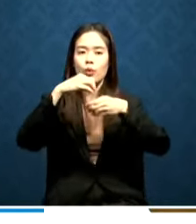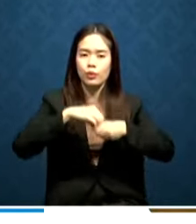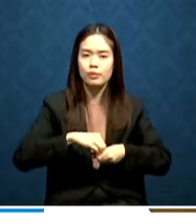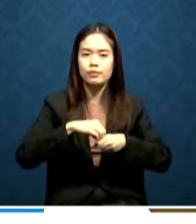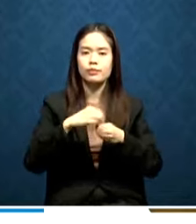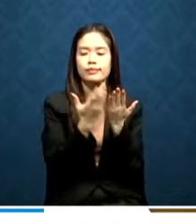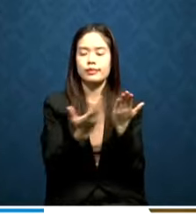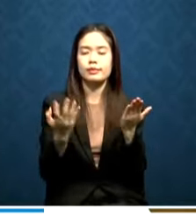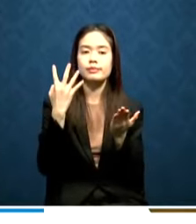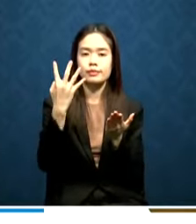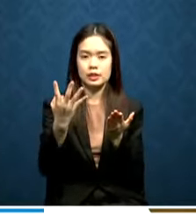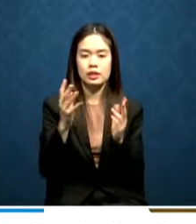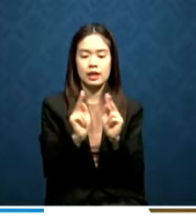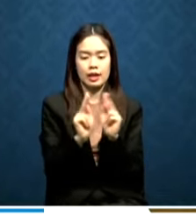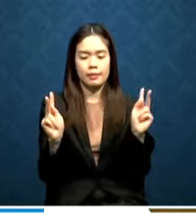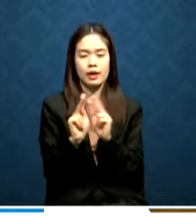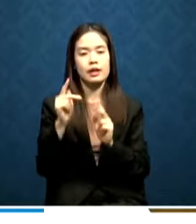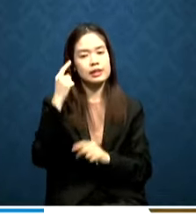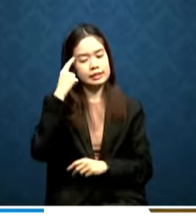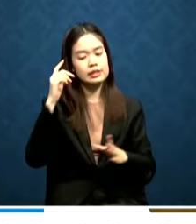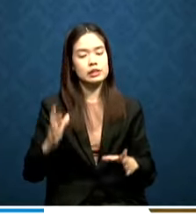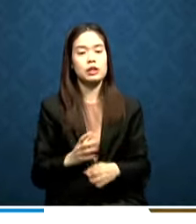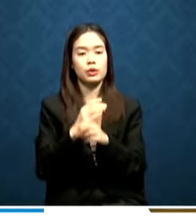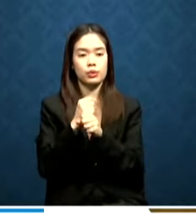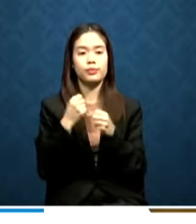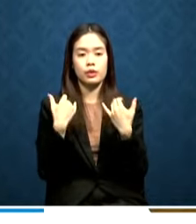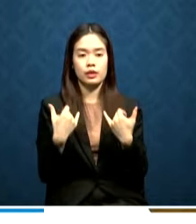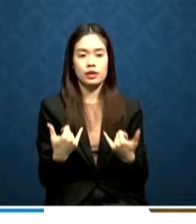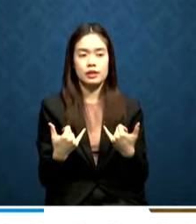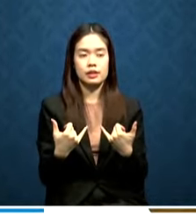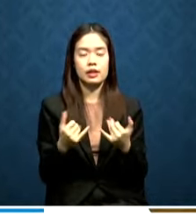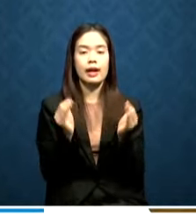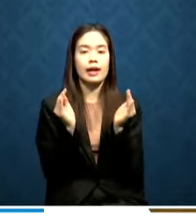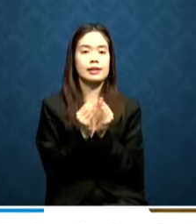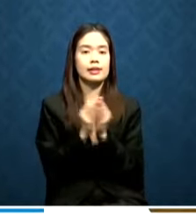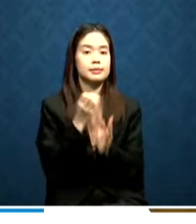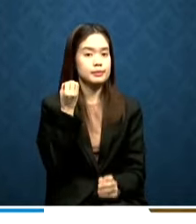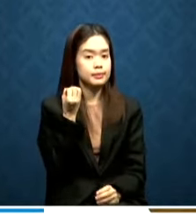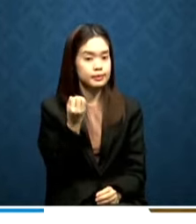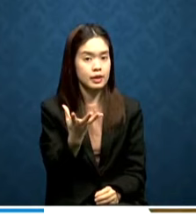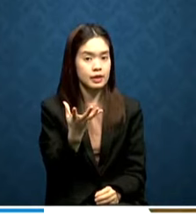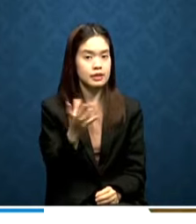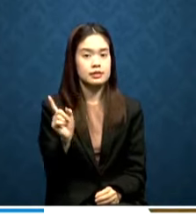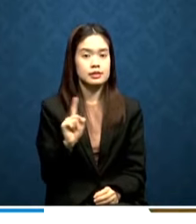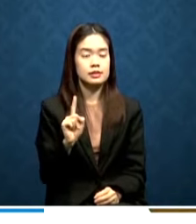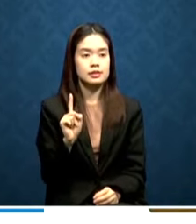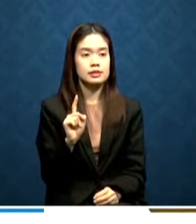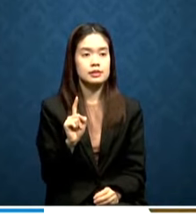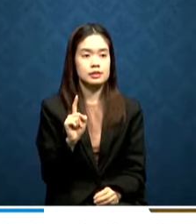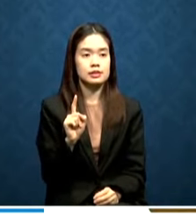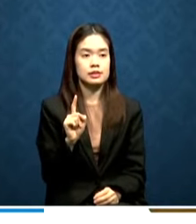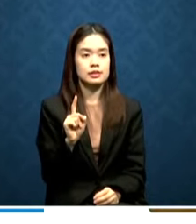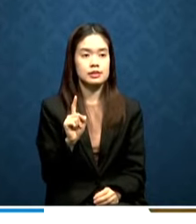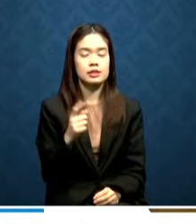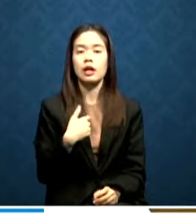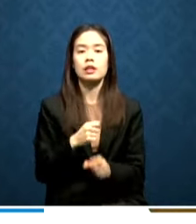ก็กรรมาธิการแล้วก็ได้ข้อสรุปว่าที่ดีที่สุดขณะนี้ก็คือเอาว่าเสียงข้างมากเนื่องจากรัฐธรรมนูญฉบับนี้มาจากแบบนั้นก็คว